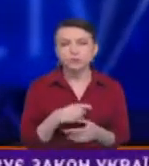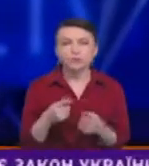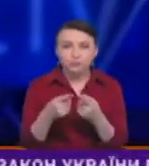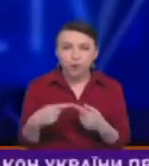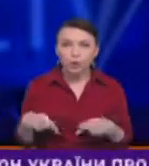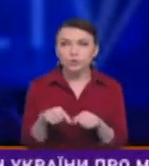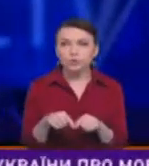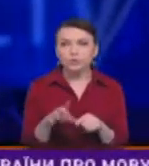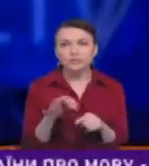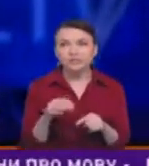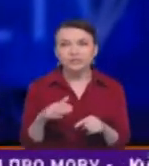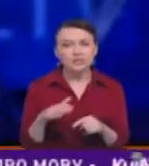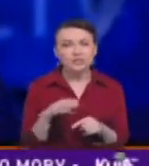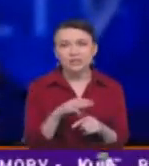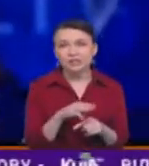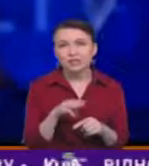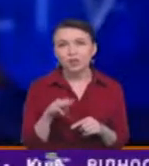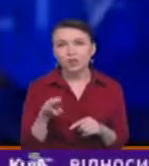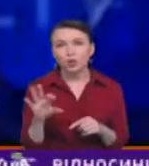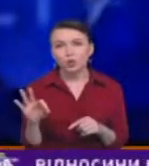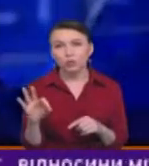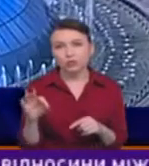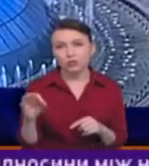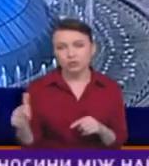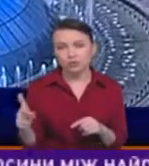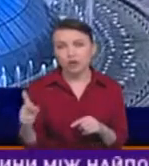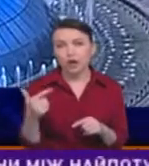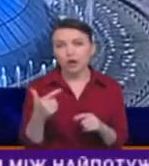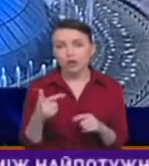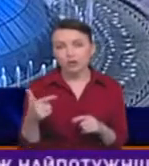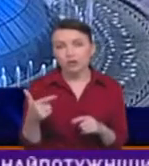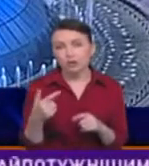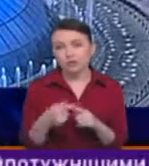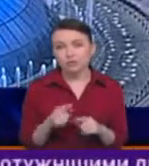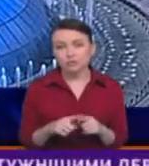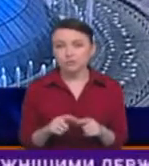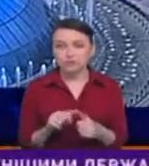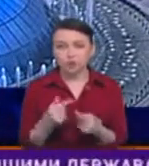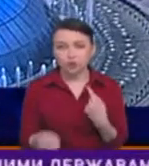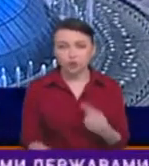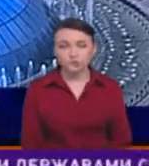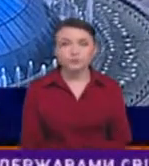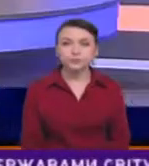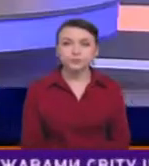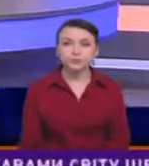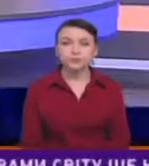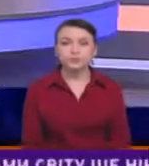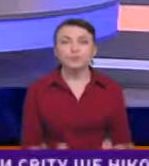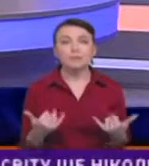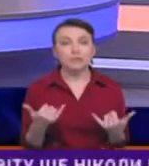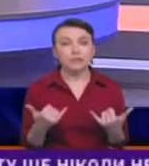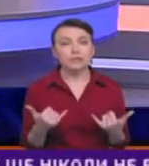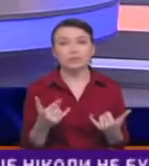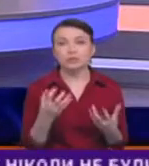не територіально об'єднані громади. Но вони включають в себе різні території. Згідно того, що ми маємо на цей момент, поки ще от ми не